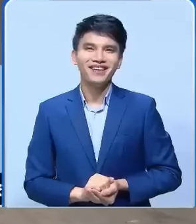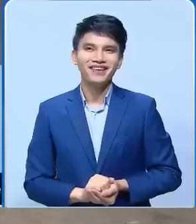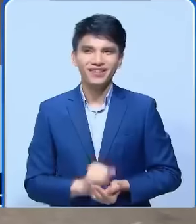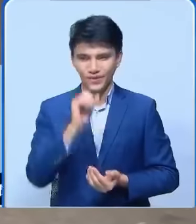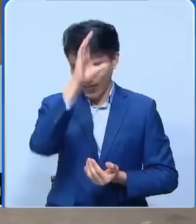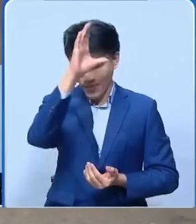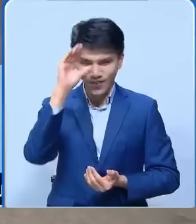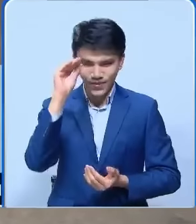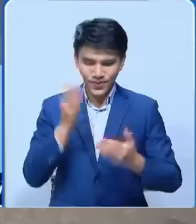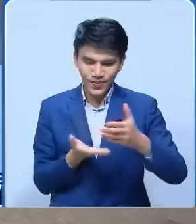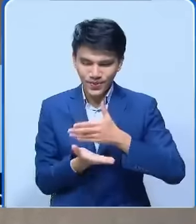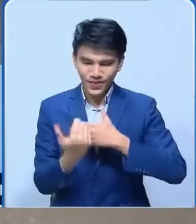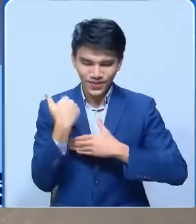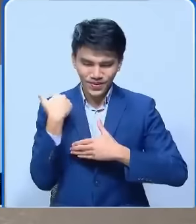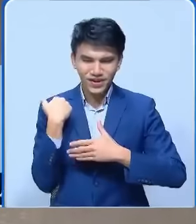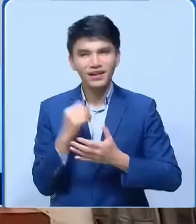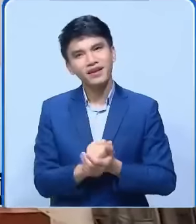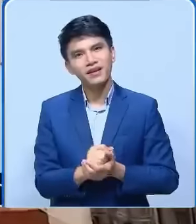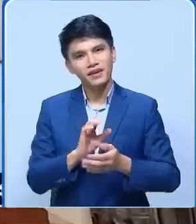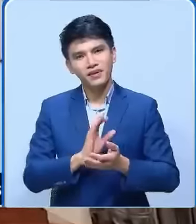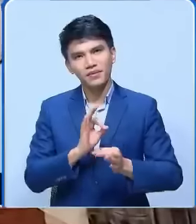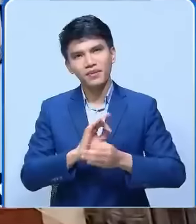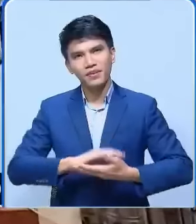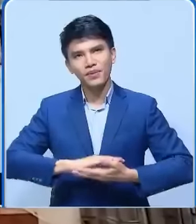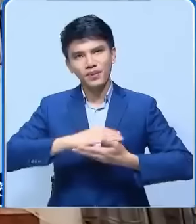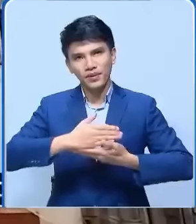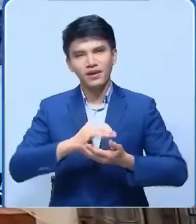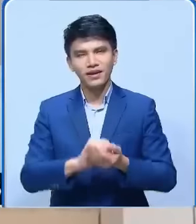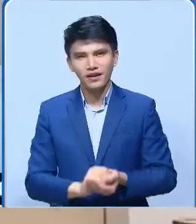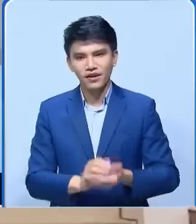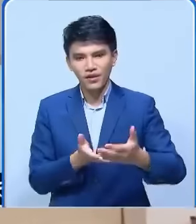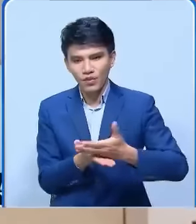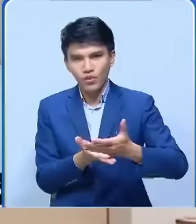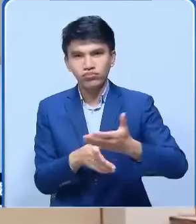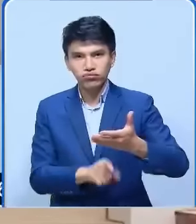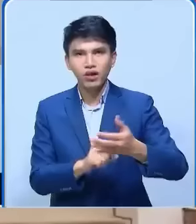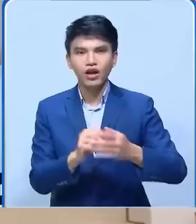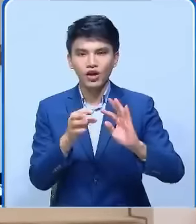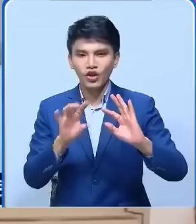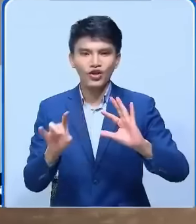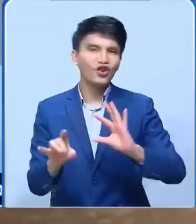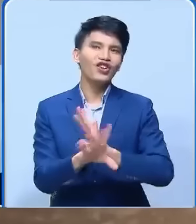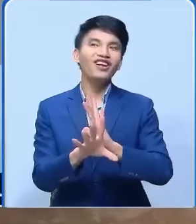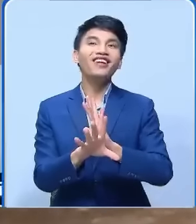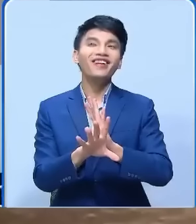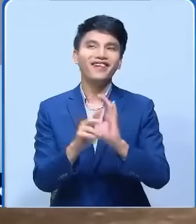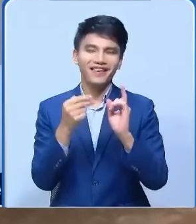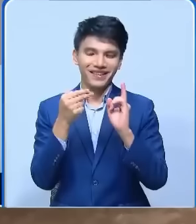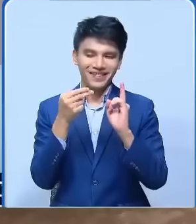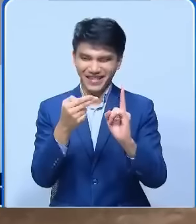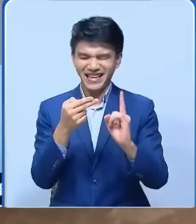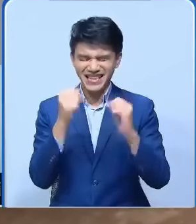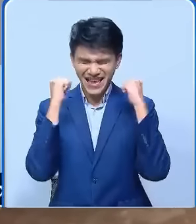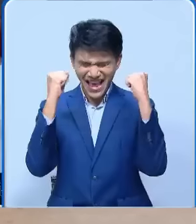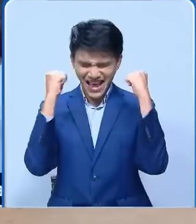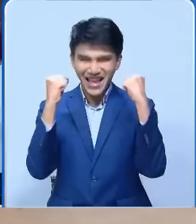อัพบุ๊กแบงค์แน่เลย เคย มีอยู่มั้งไหมบุ๊กแบงค์อ่ะ มีค่ะ เนี่ยแกรกแกรกเสร็จแล้วบรรทัดสุดท้าย10,000 บาทโอ้เฮ